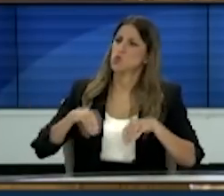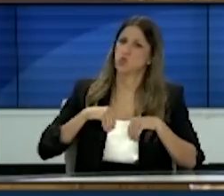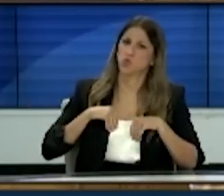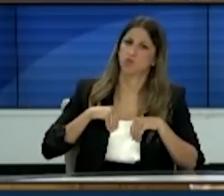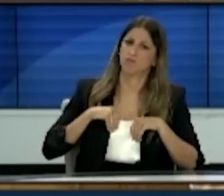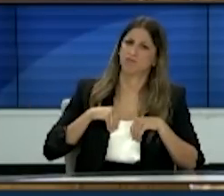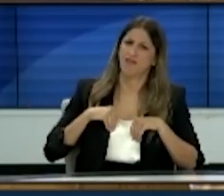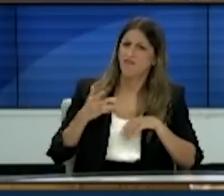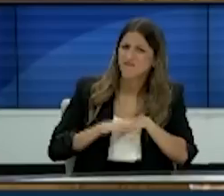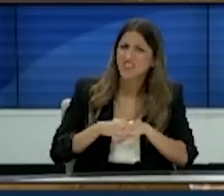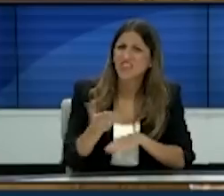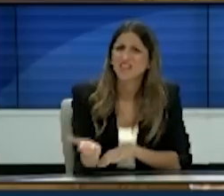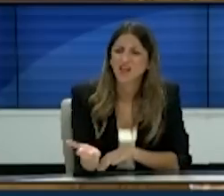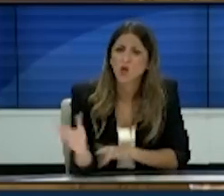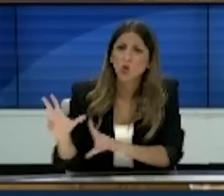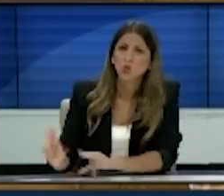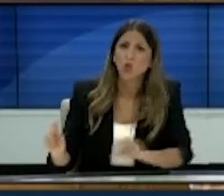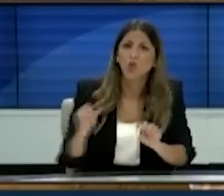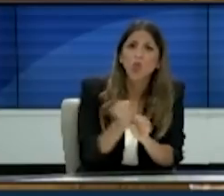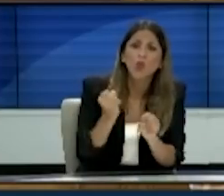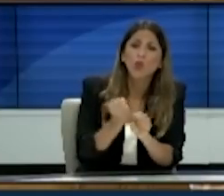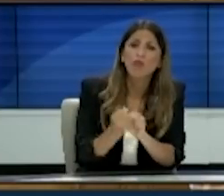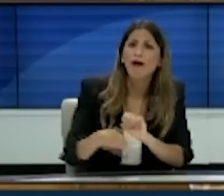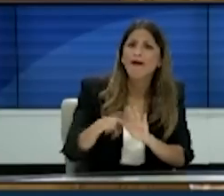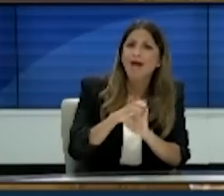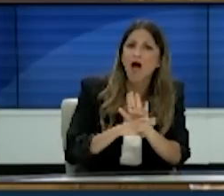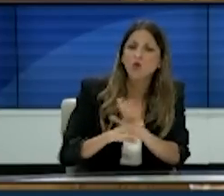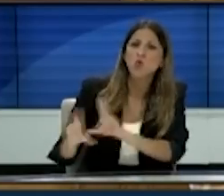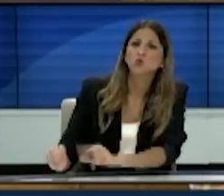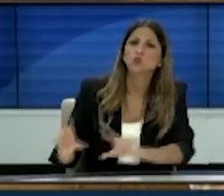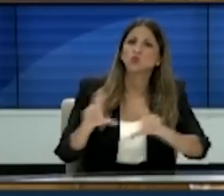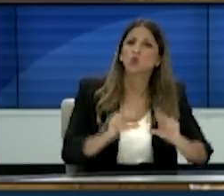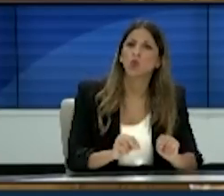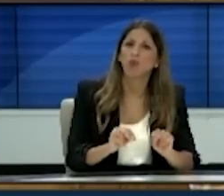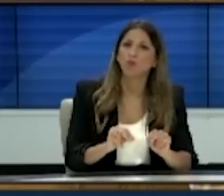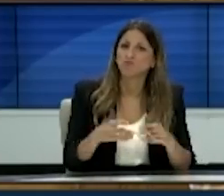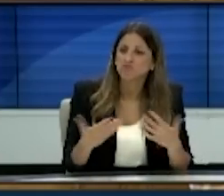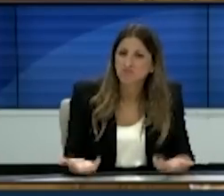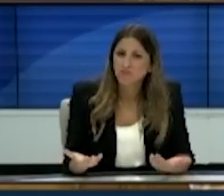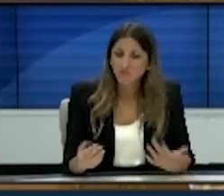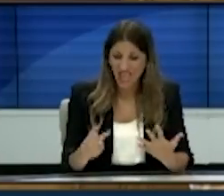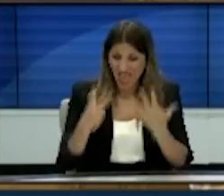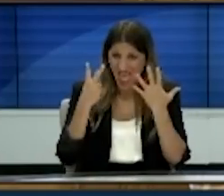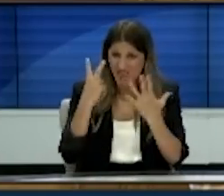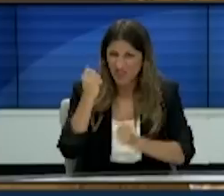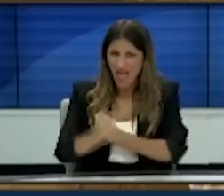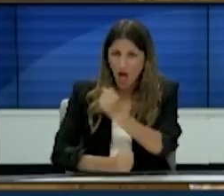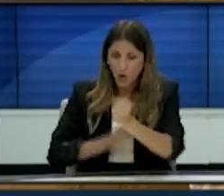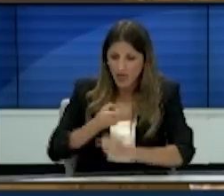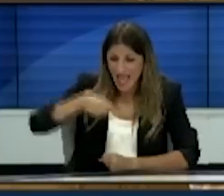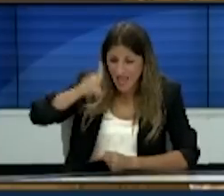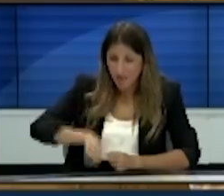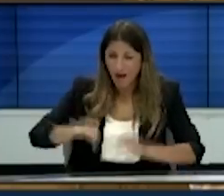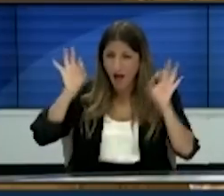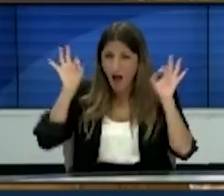σημερινή ζούγκλα. Μάλιστα, για να μην ξεχνιόμαστε, σήμερα συμπληρώνονται και 7 χρόνια από εκείνη